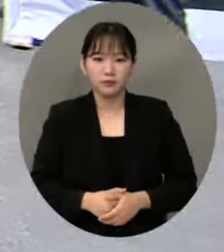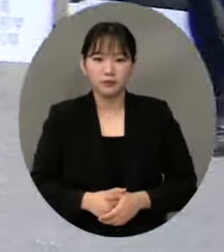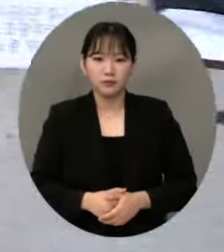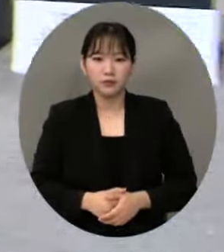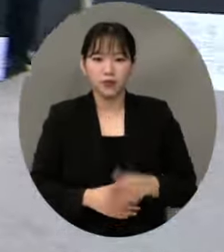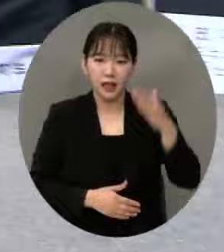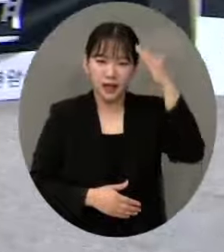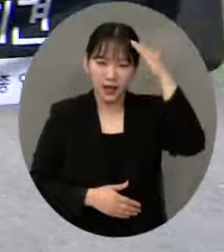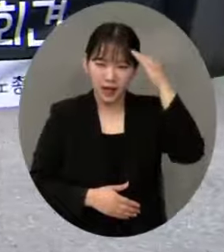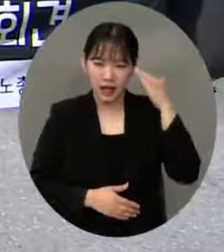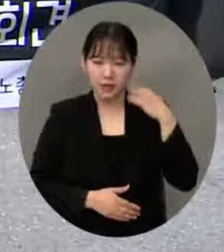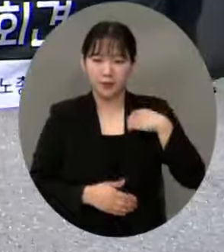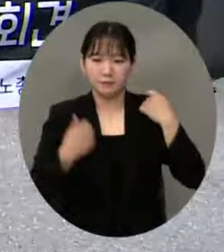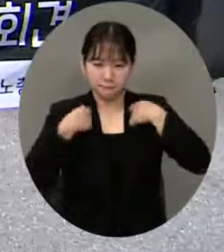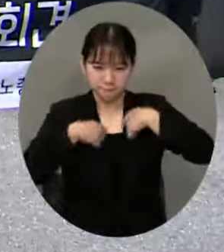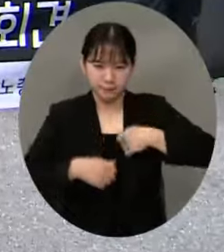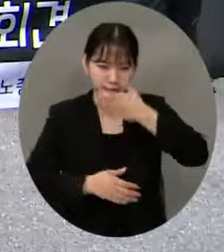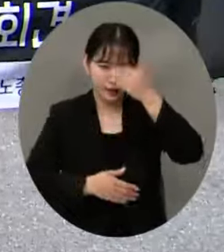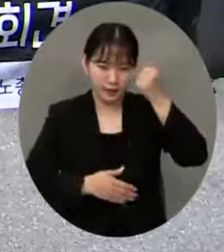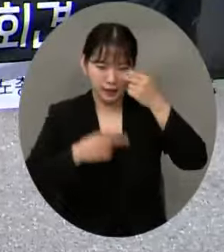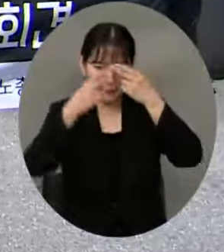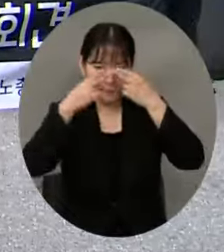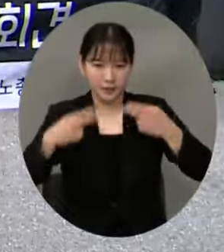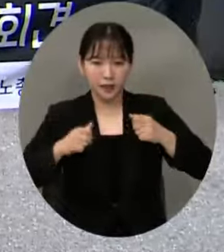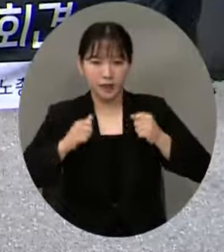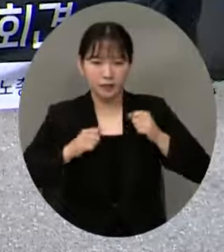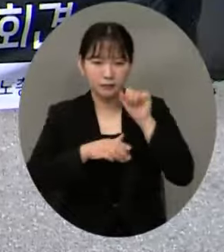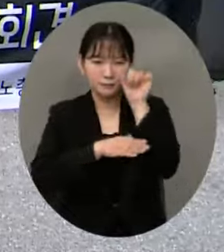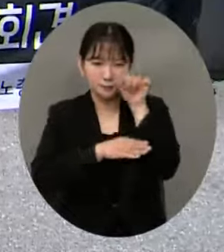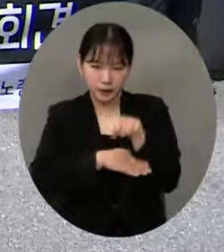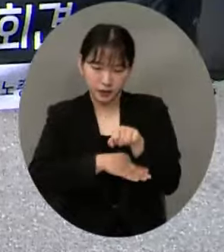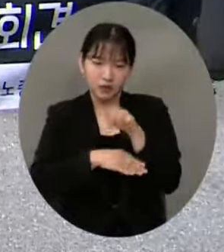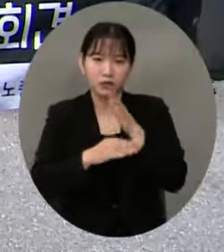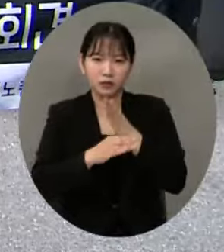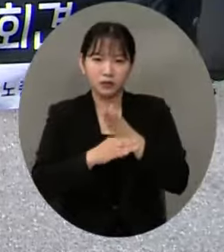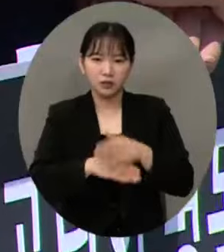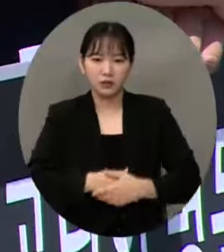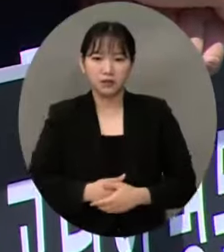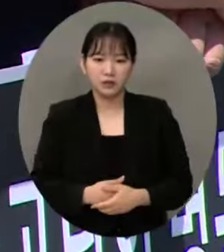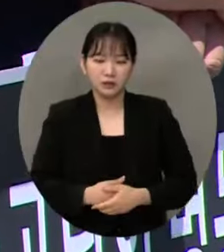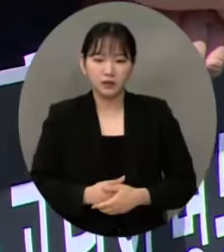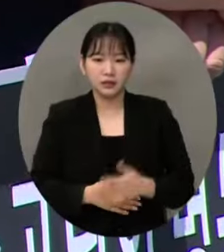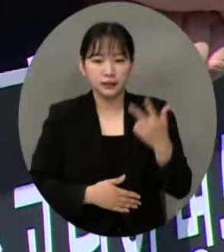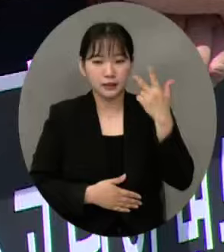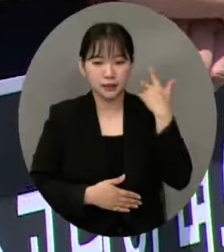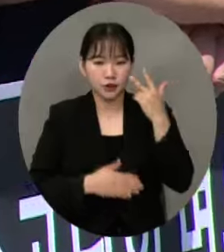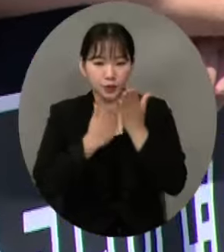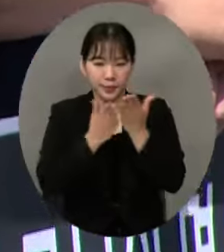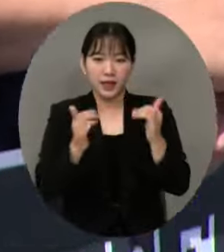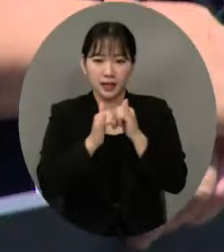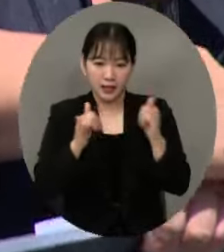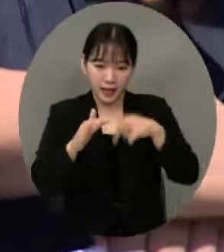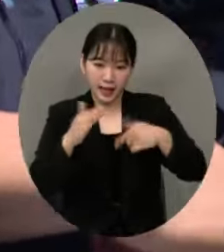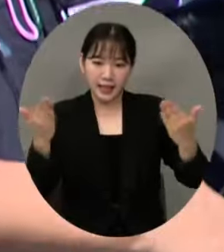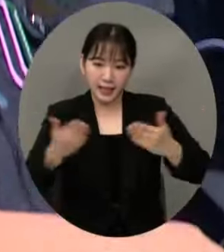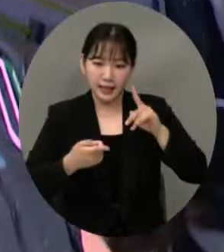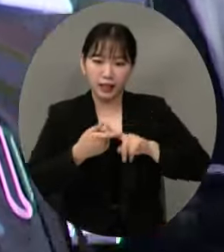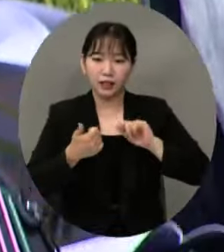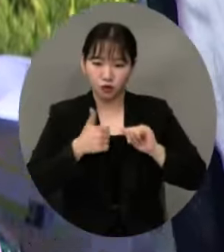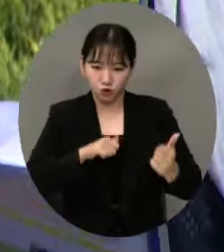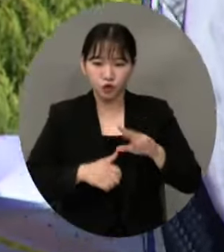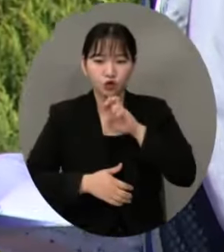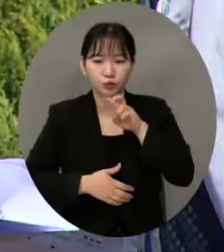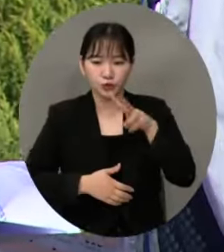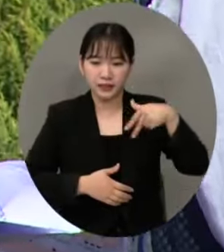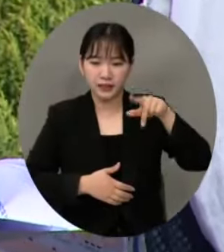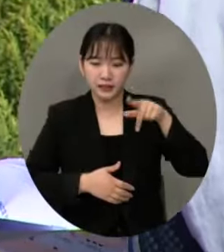검은 상복을 입은 청년이 영정 사진을 든 채 힘없이 고개를 떨구고 있습니다. 지난주 조선소 내에서 작업 중 숨진